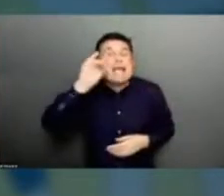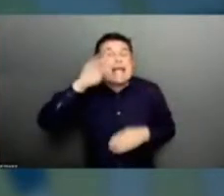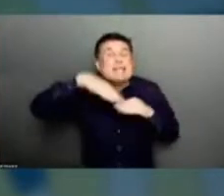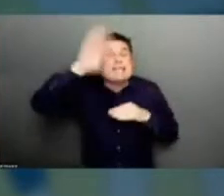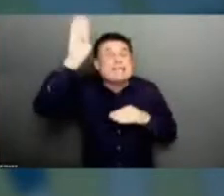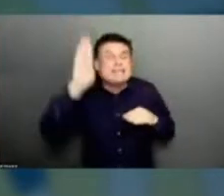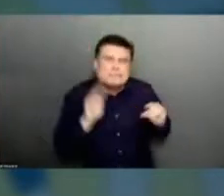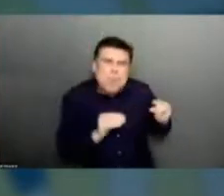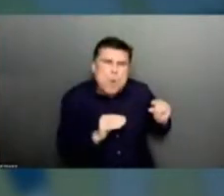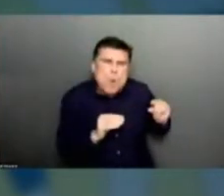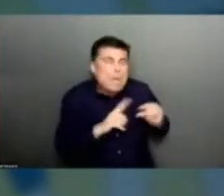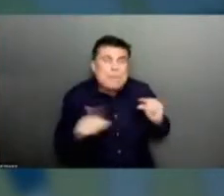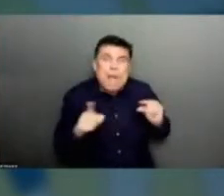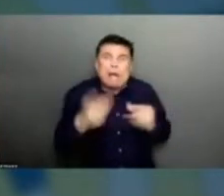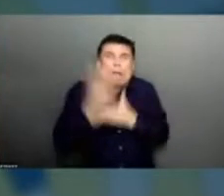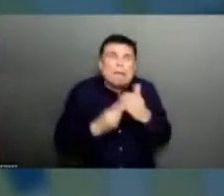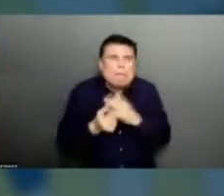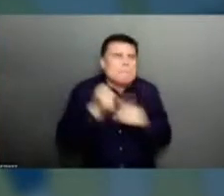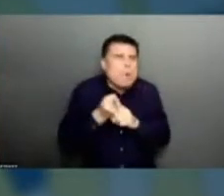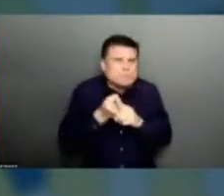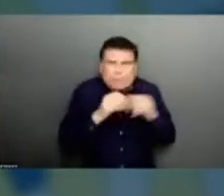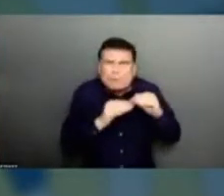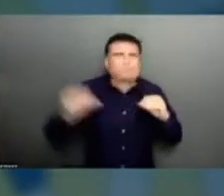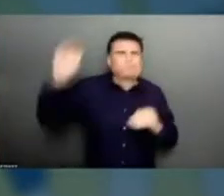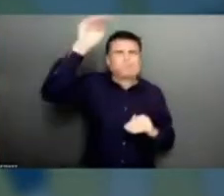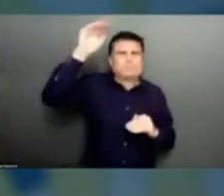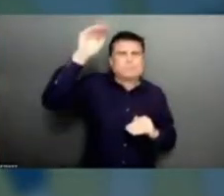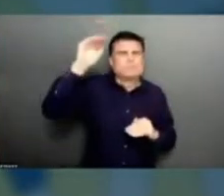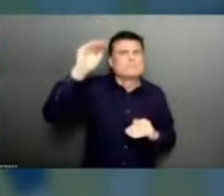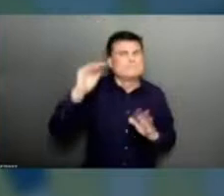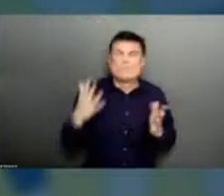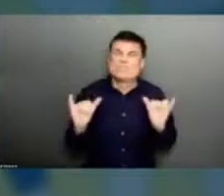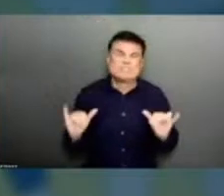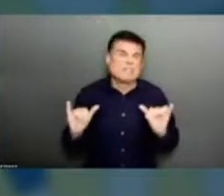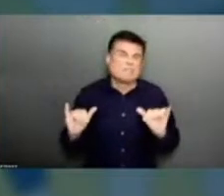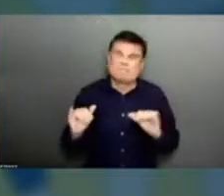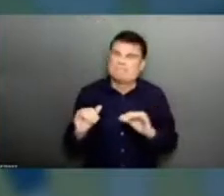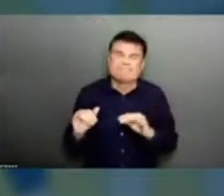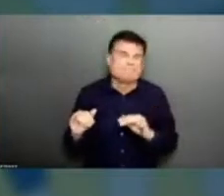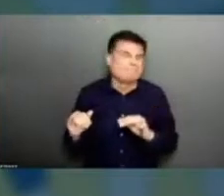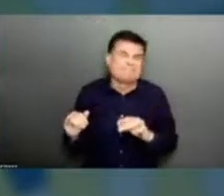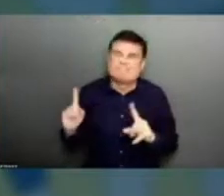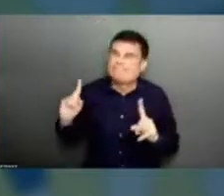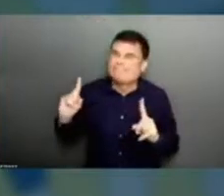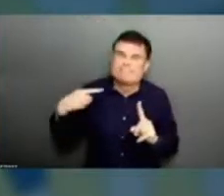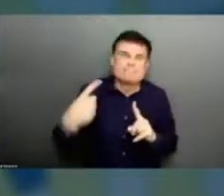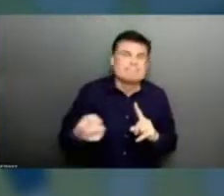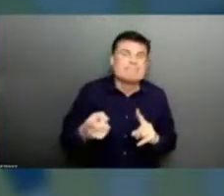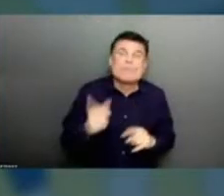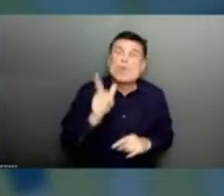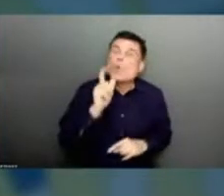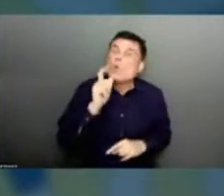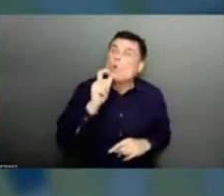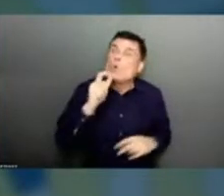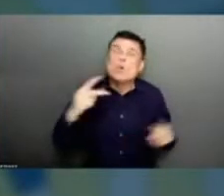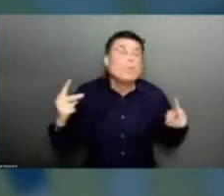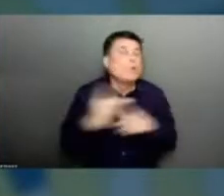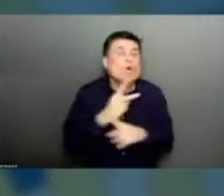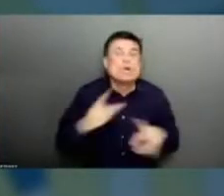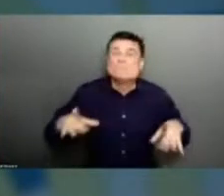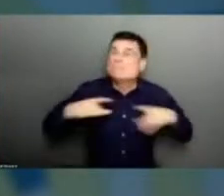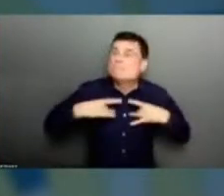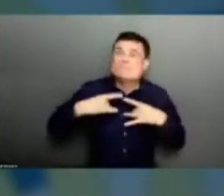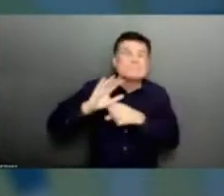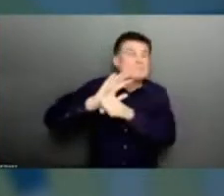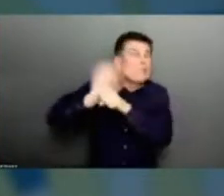了。但是可以看到，他说80啊、90啊，但是死亡率呢，随着年龄的增长，这个咖啡色的就是